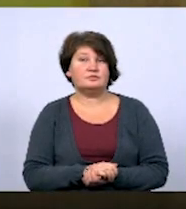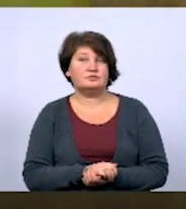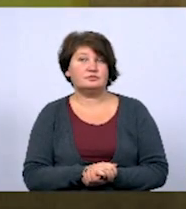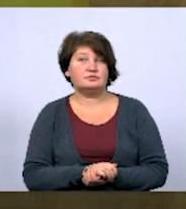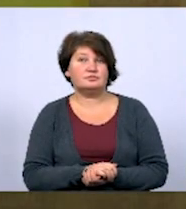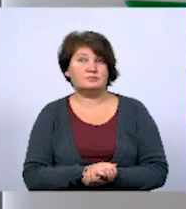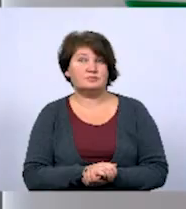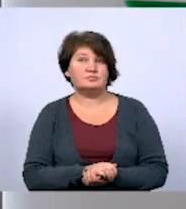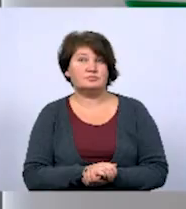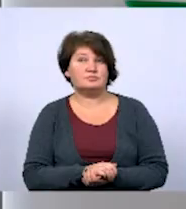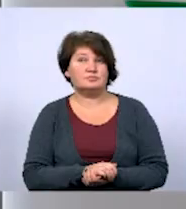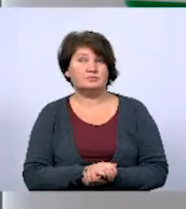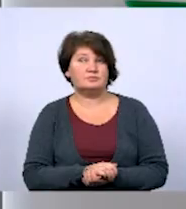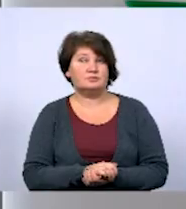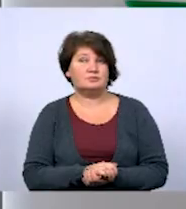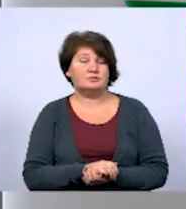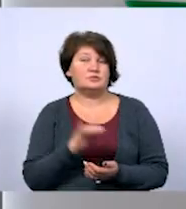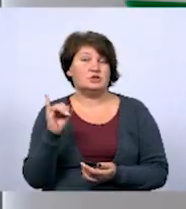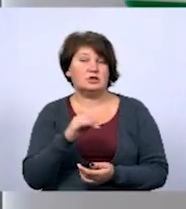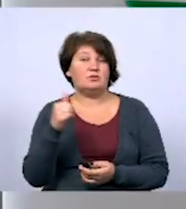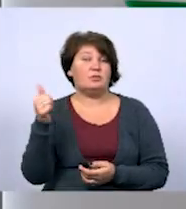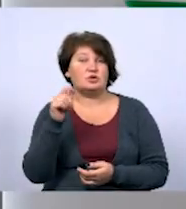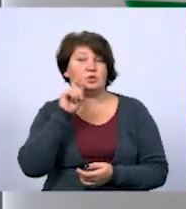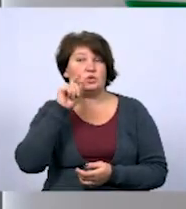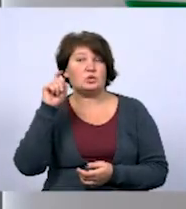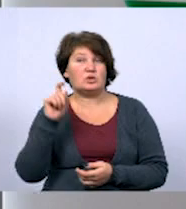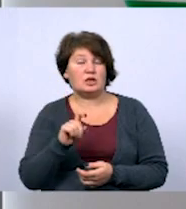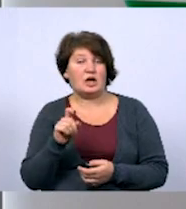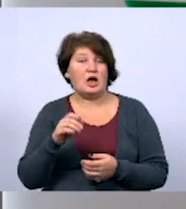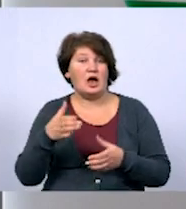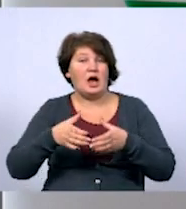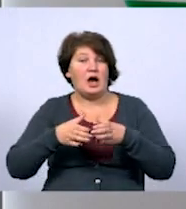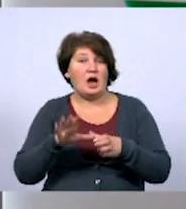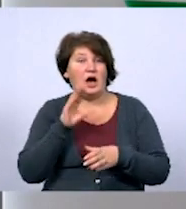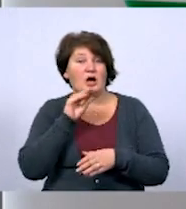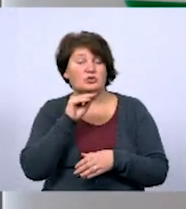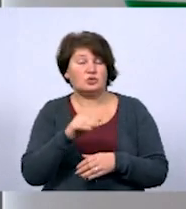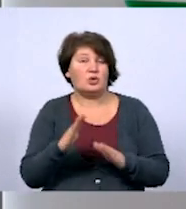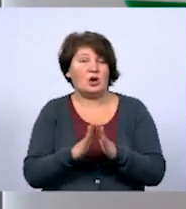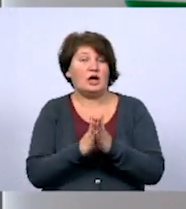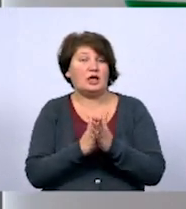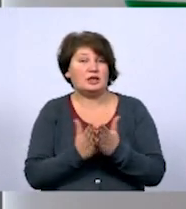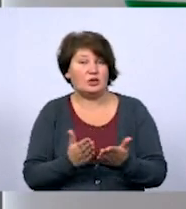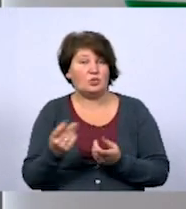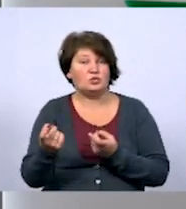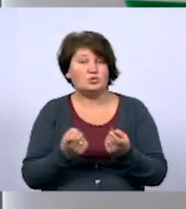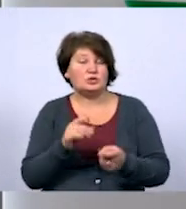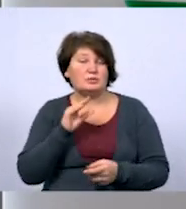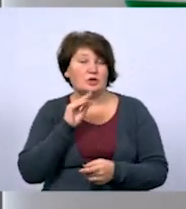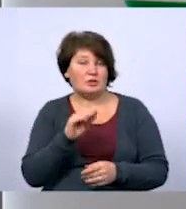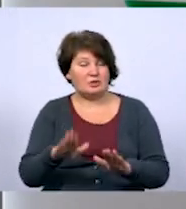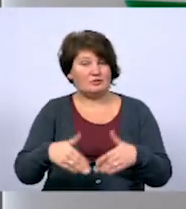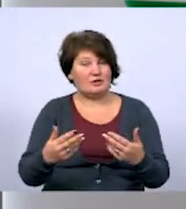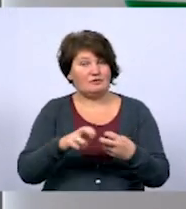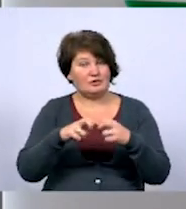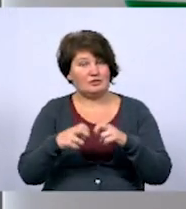Івано-Франківськ. Ну і першу в Україні аудіокнигу, начитану гуцульським діалектом, презентували сьогодні в Івано-Франківську.